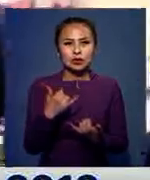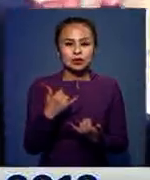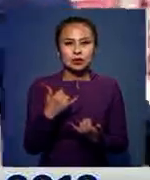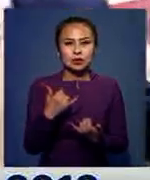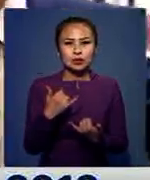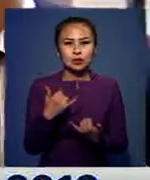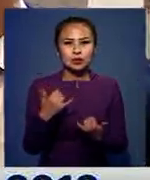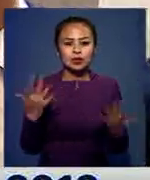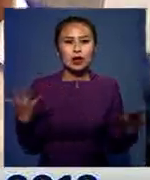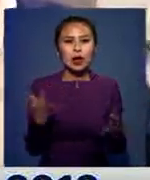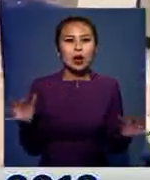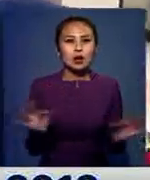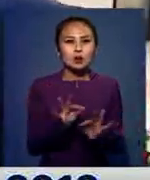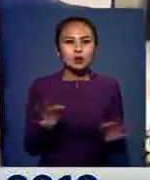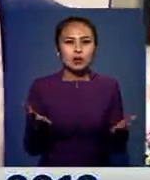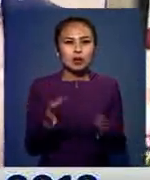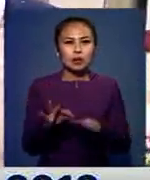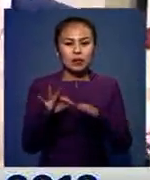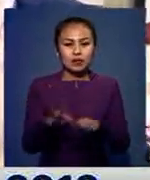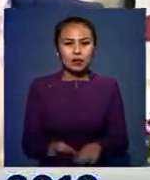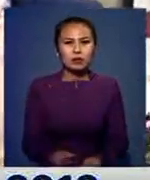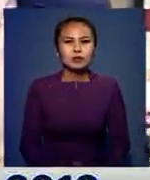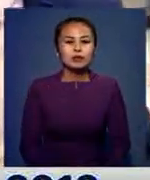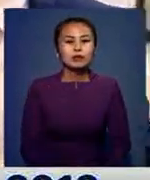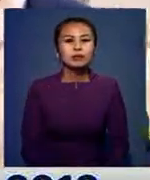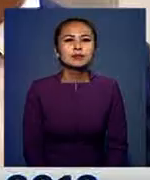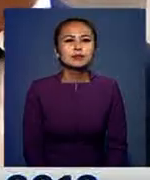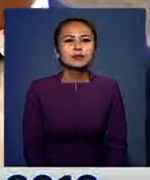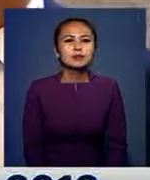бұл неғылған концерт болып отыр бұл жерде? Бұл жерде